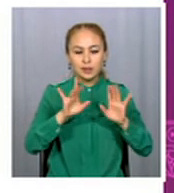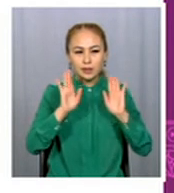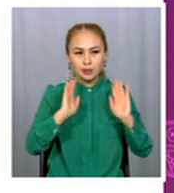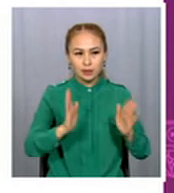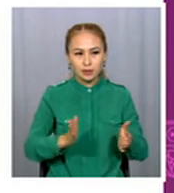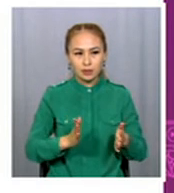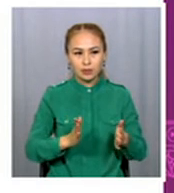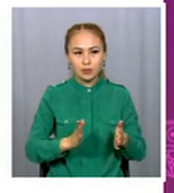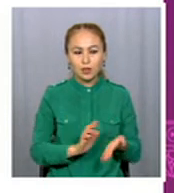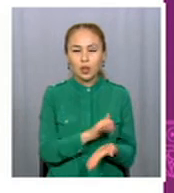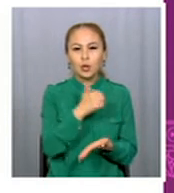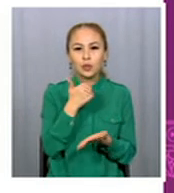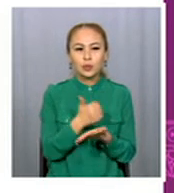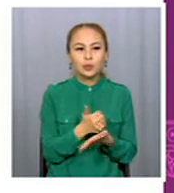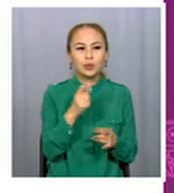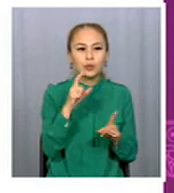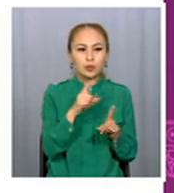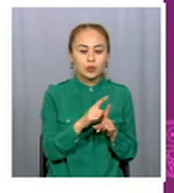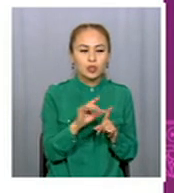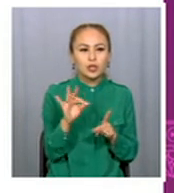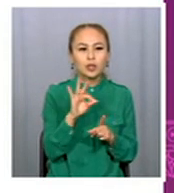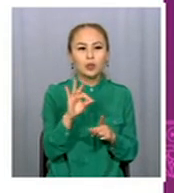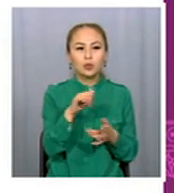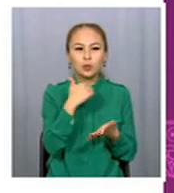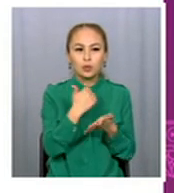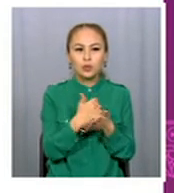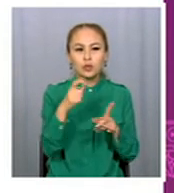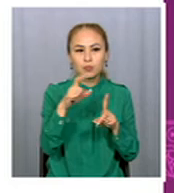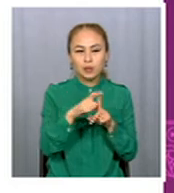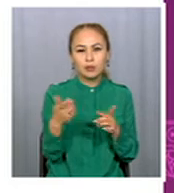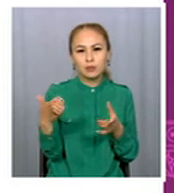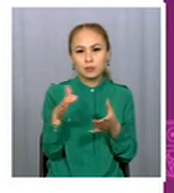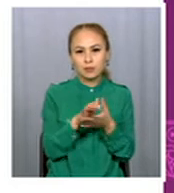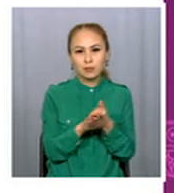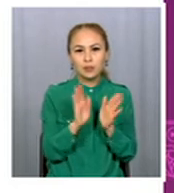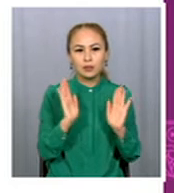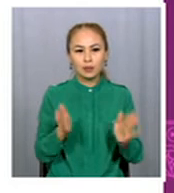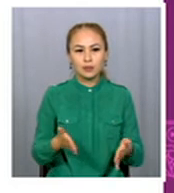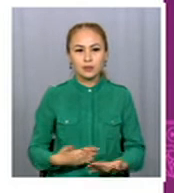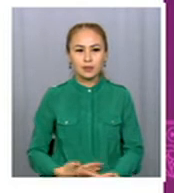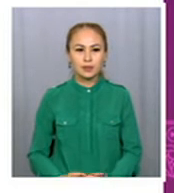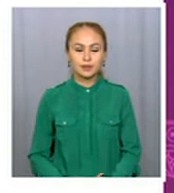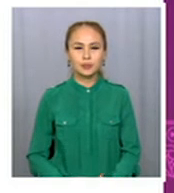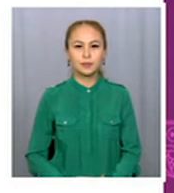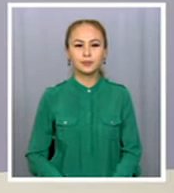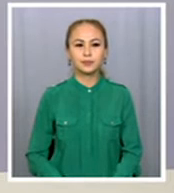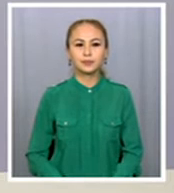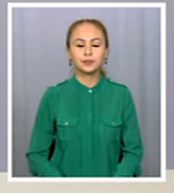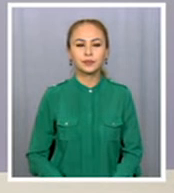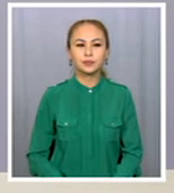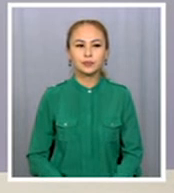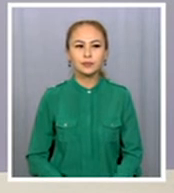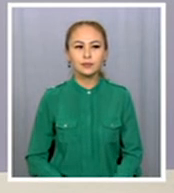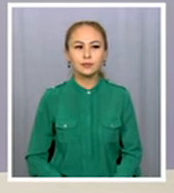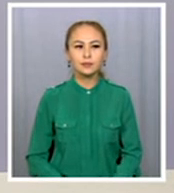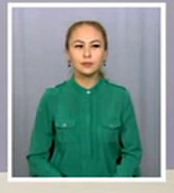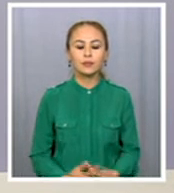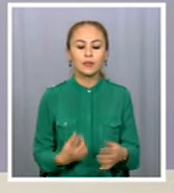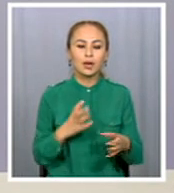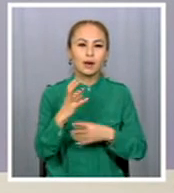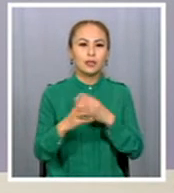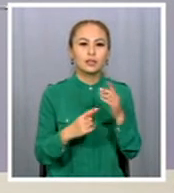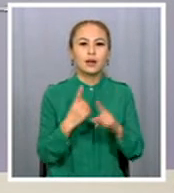пікіріңізді білдіресіз. Төлсіз және төлеу сөзбен танысасыз. Ғарыш